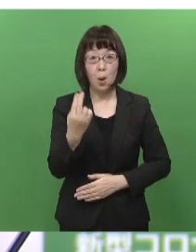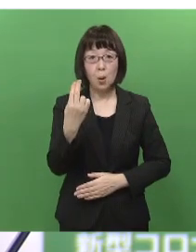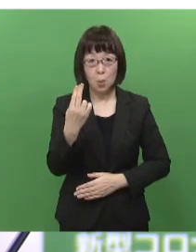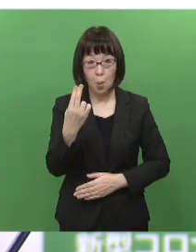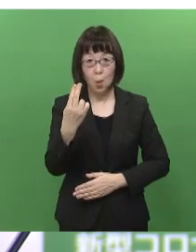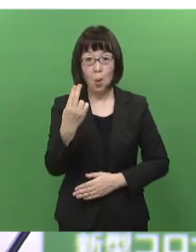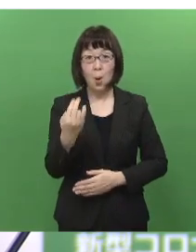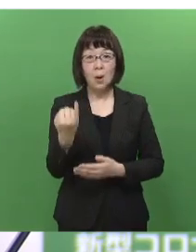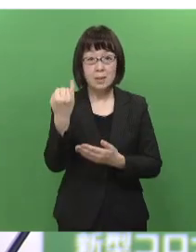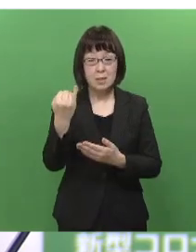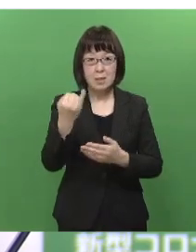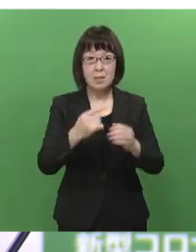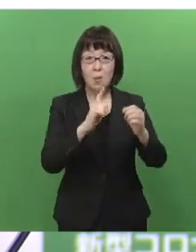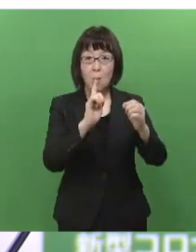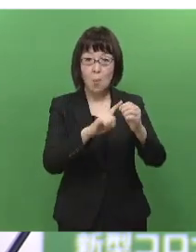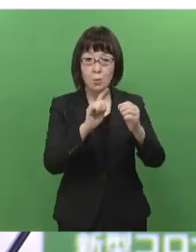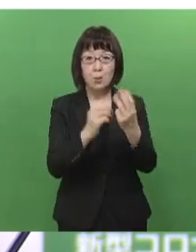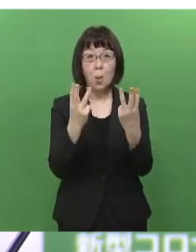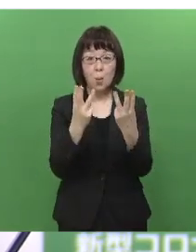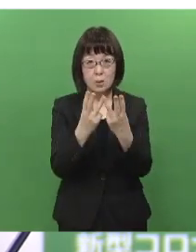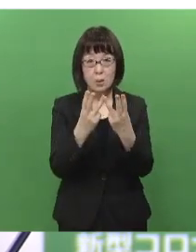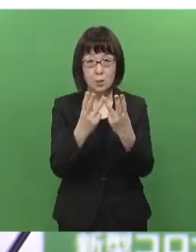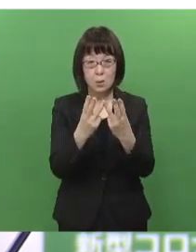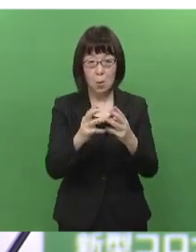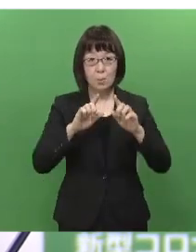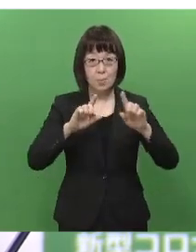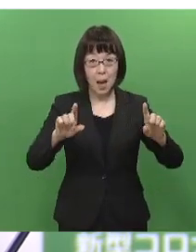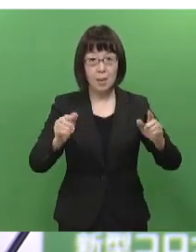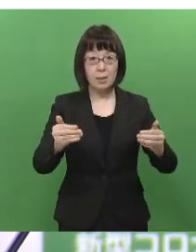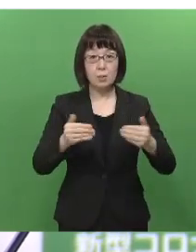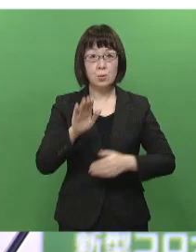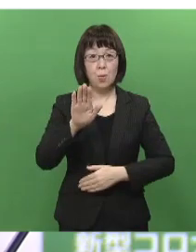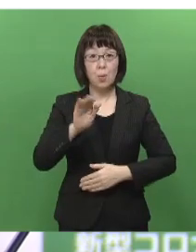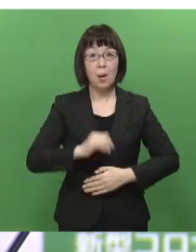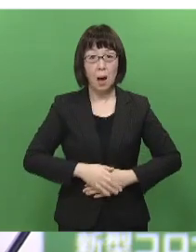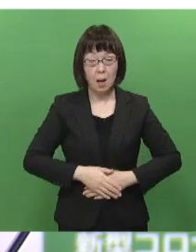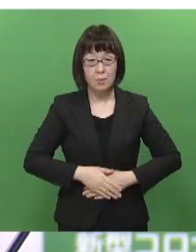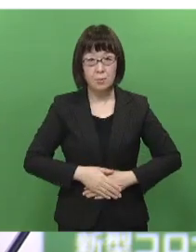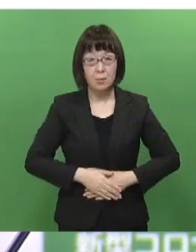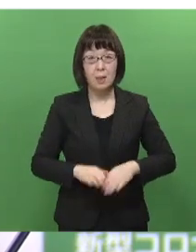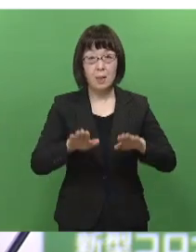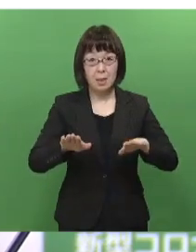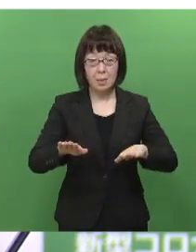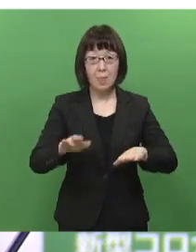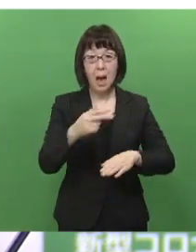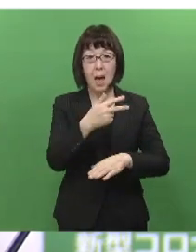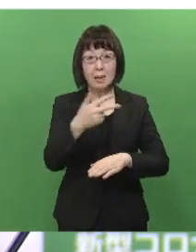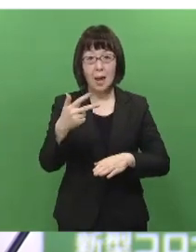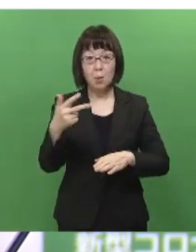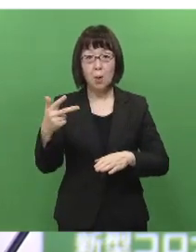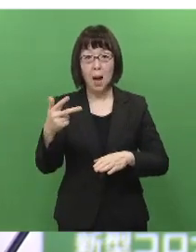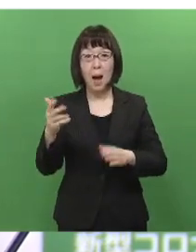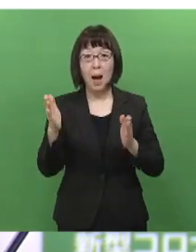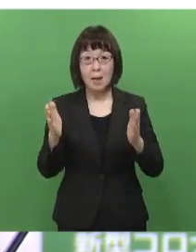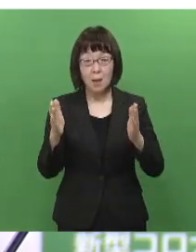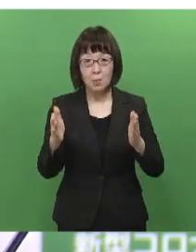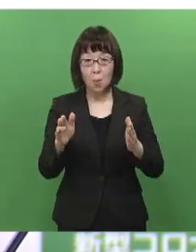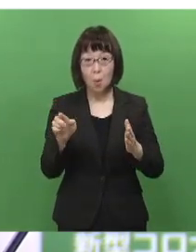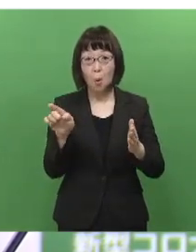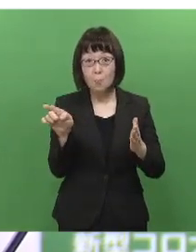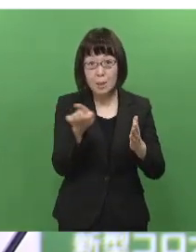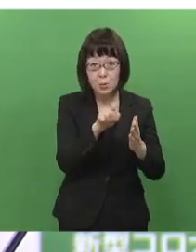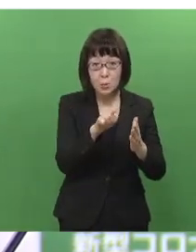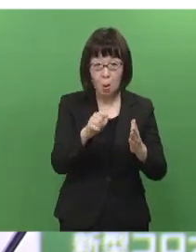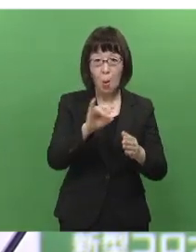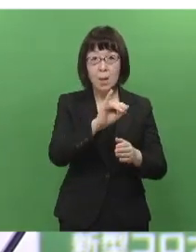して都民と共有する必要というのはあると思うんですけれども、今感染者が7日間平均でだいたい1200人を超えるような